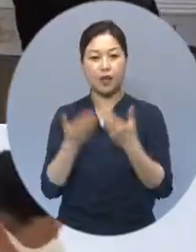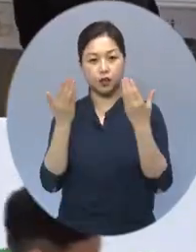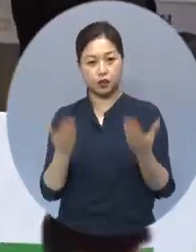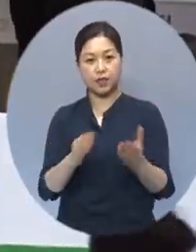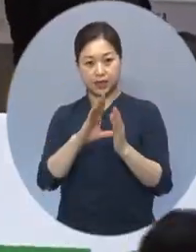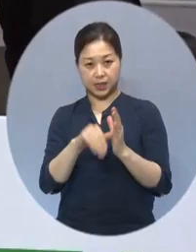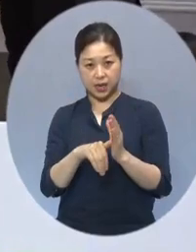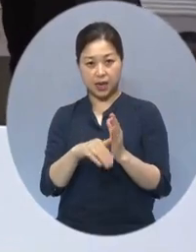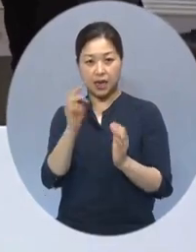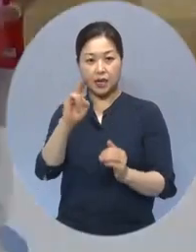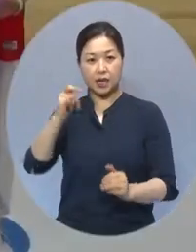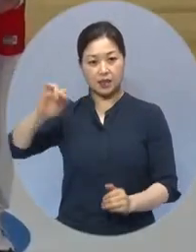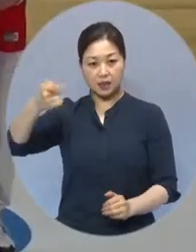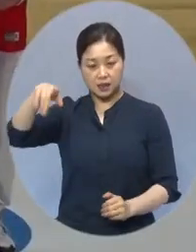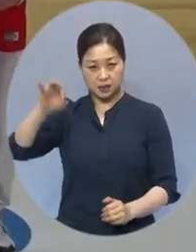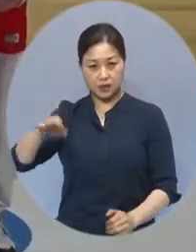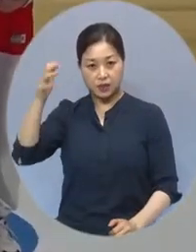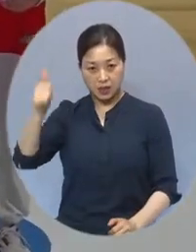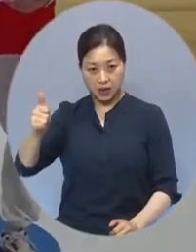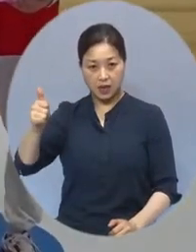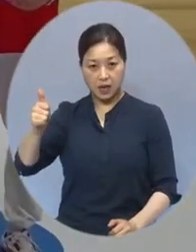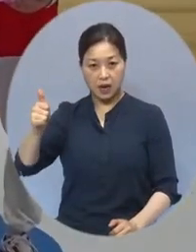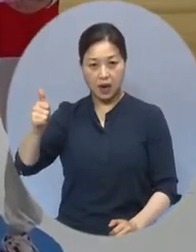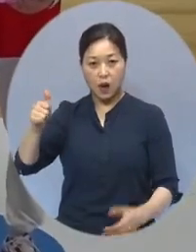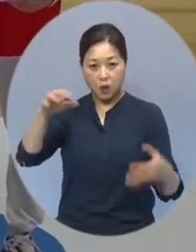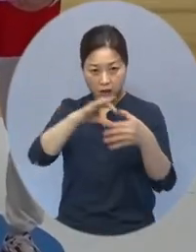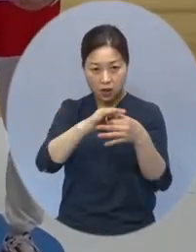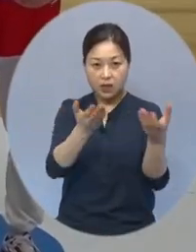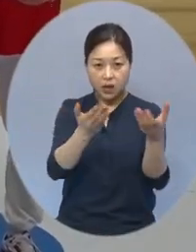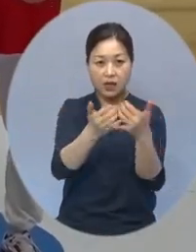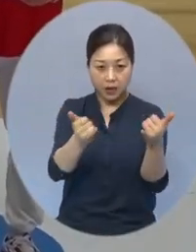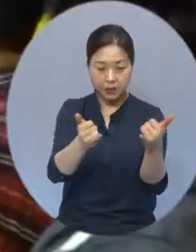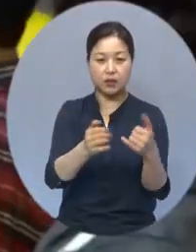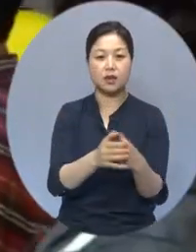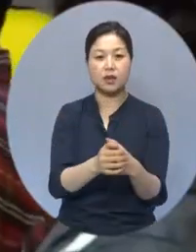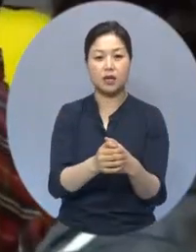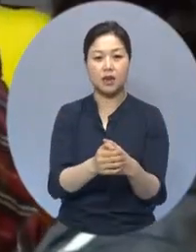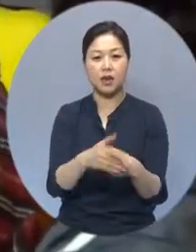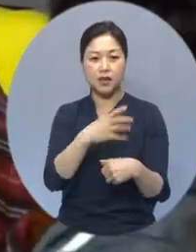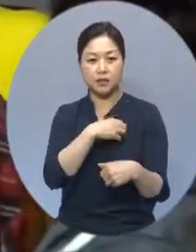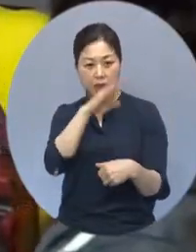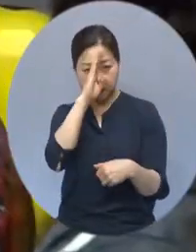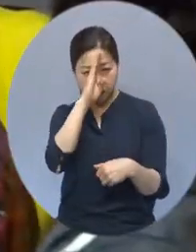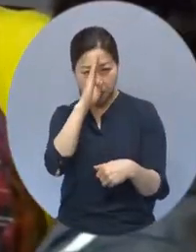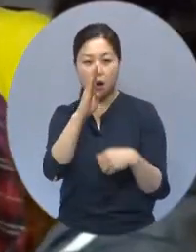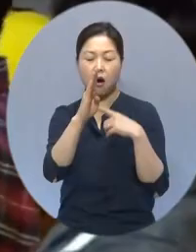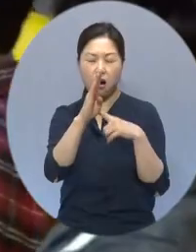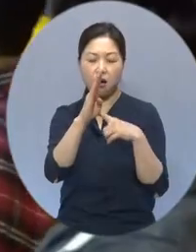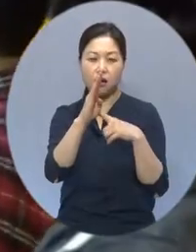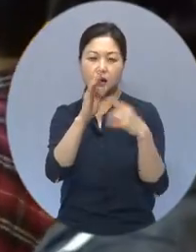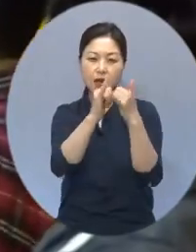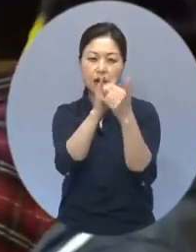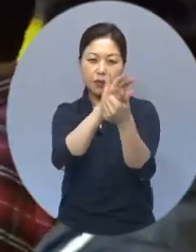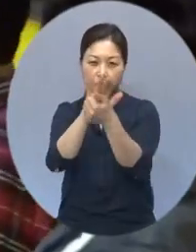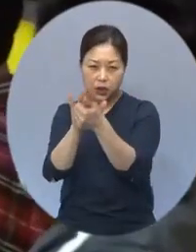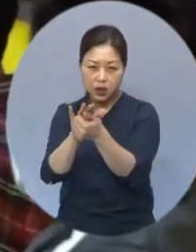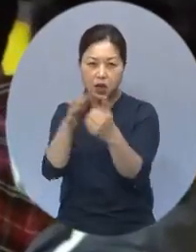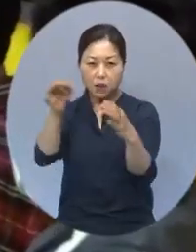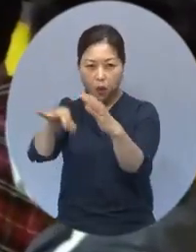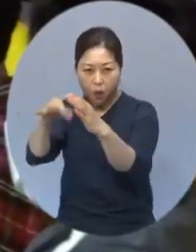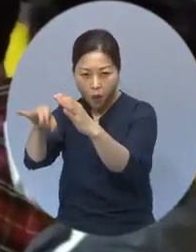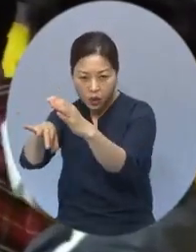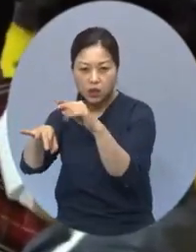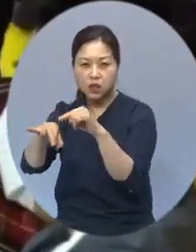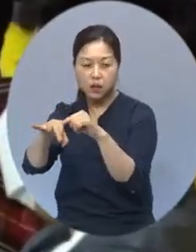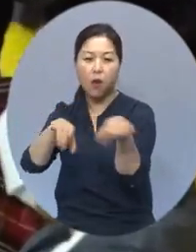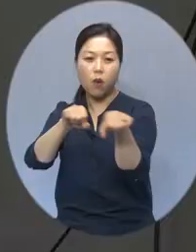이용한 양치승 관장과 근조직들이 심장병 환우 돕기 사랑의 모금 활동은 관객들의 큰